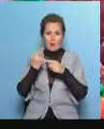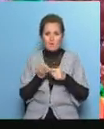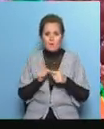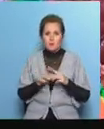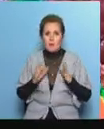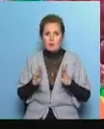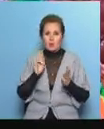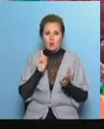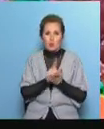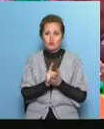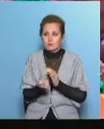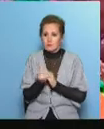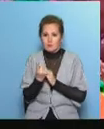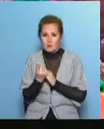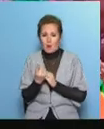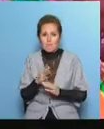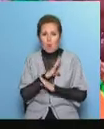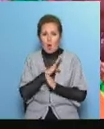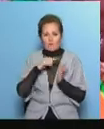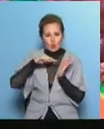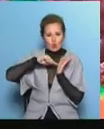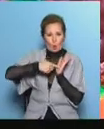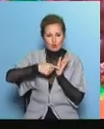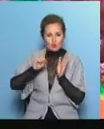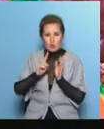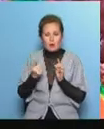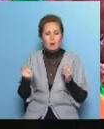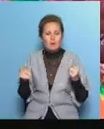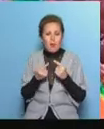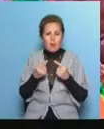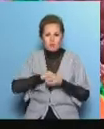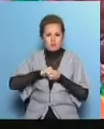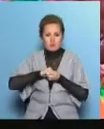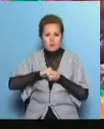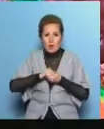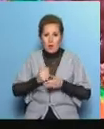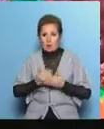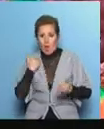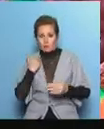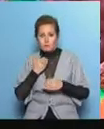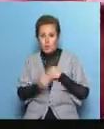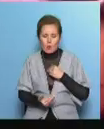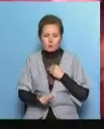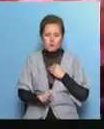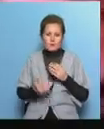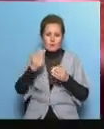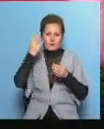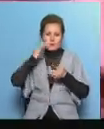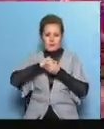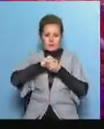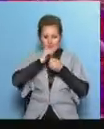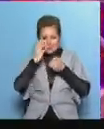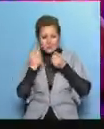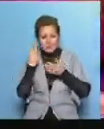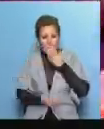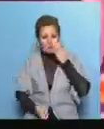должен оказаться прям в мертвой точке, вот в этой самой, чтобы идеально они могли попасть. Если он окажется раньше или позже, то есть уже будет срыв. Изюминка